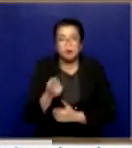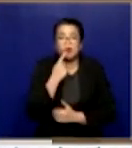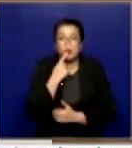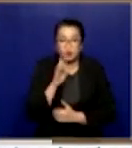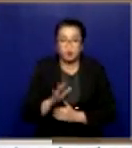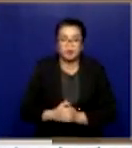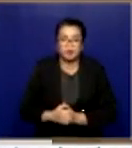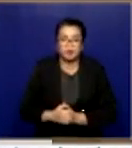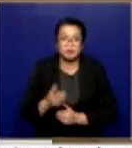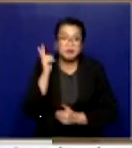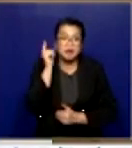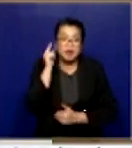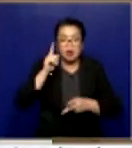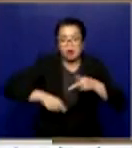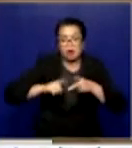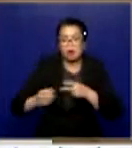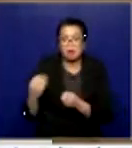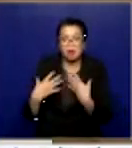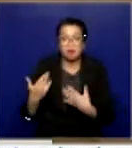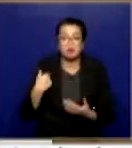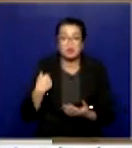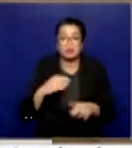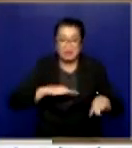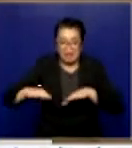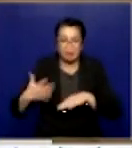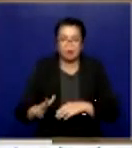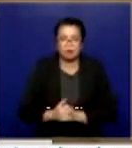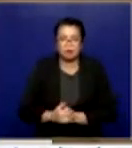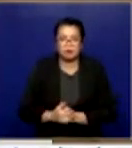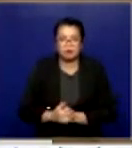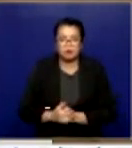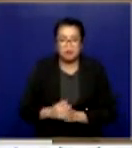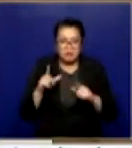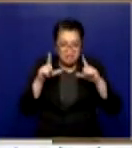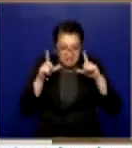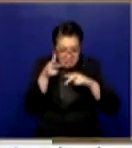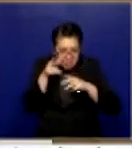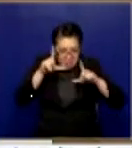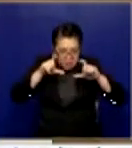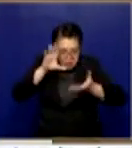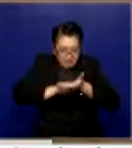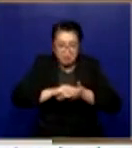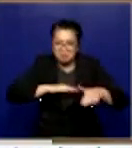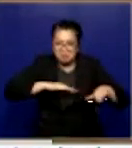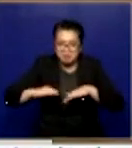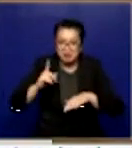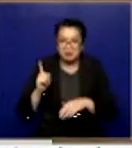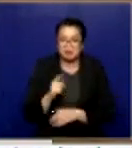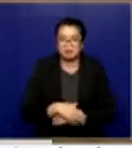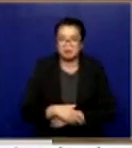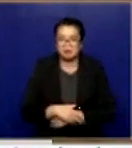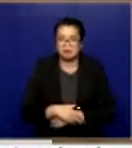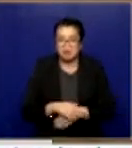เมื่อกี้มีลาดพร้าวข้างล่างก็แจ้งมาเขาว่ามีการเตรียมไว้แล้วช็อตเด็ดก็จะเตรียมแค่ไปสู่